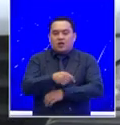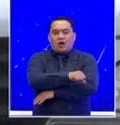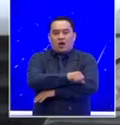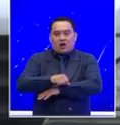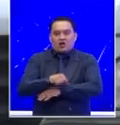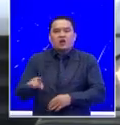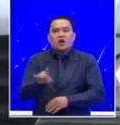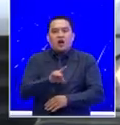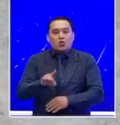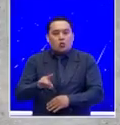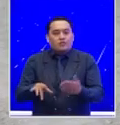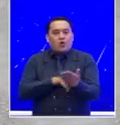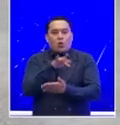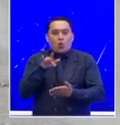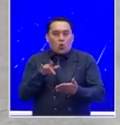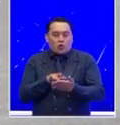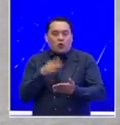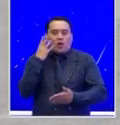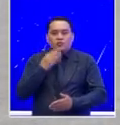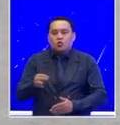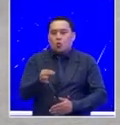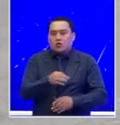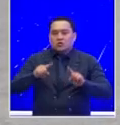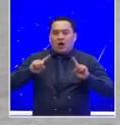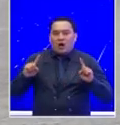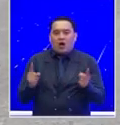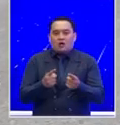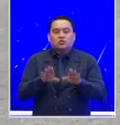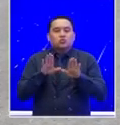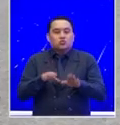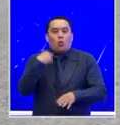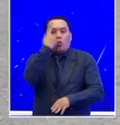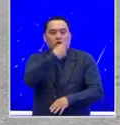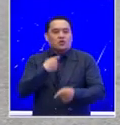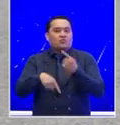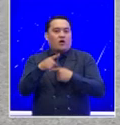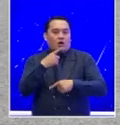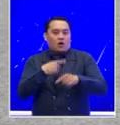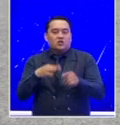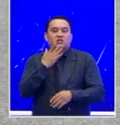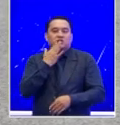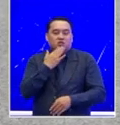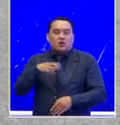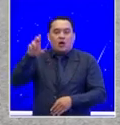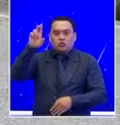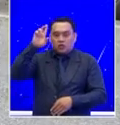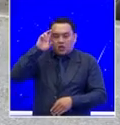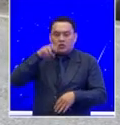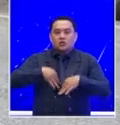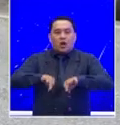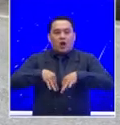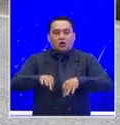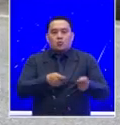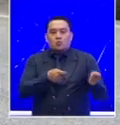границ районов и городов внутри Алматинской области. Ограничения не коснутся лишь лиц, возвращающихся из иностранных стран, транспорту